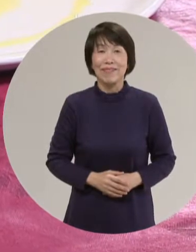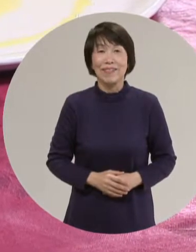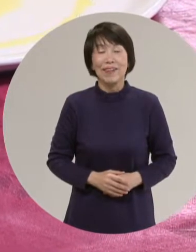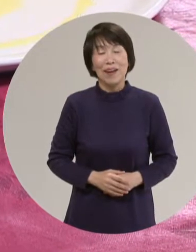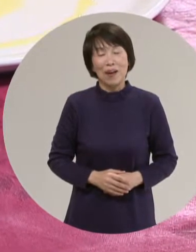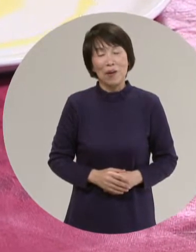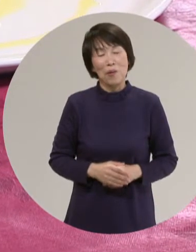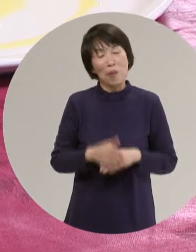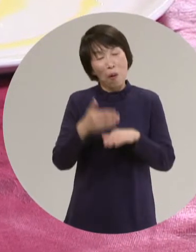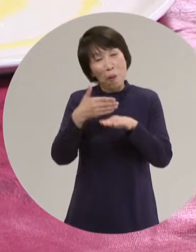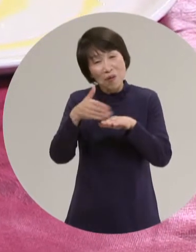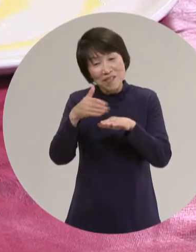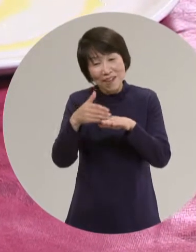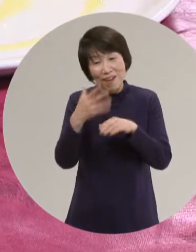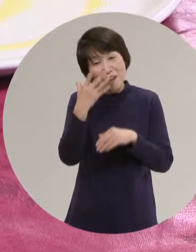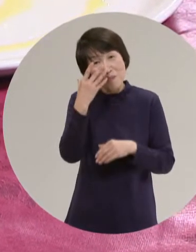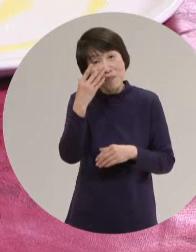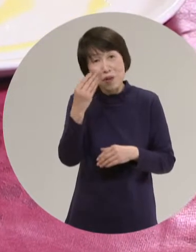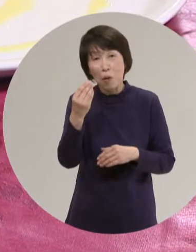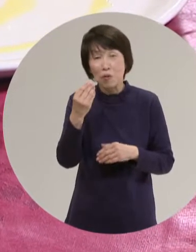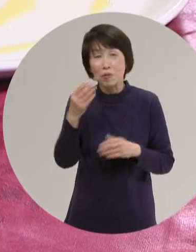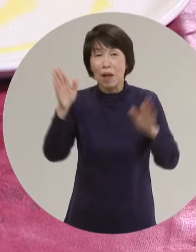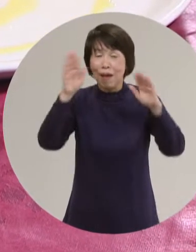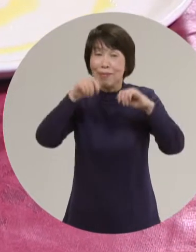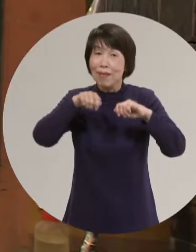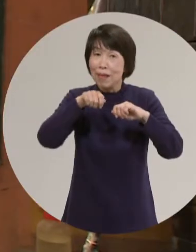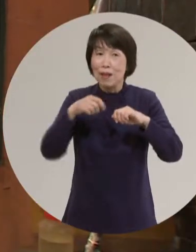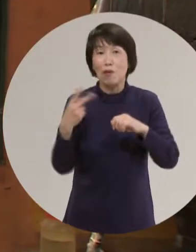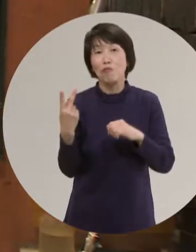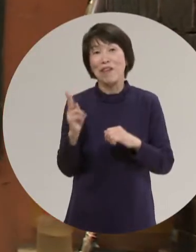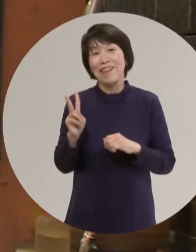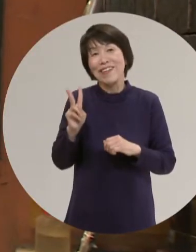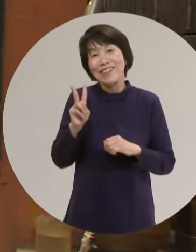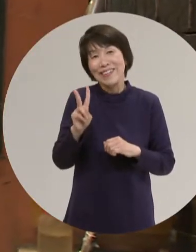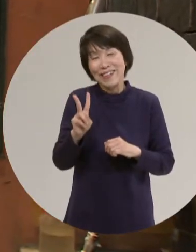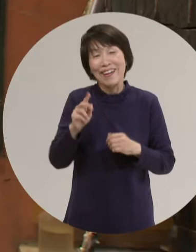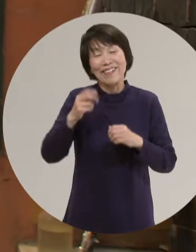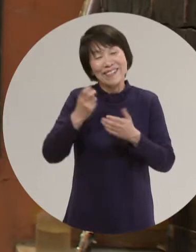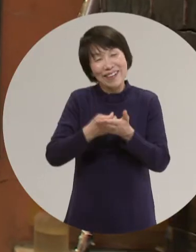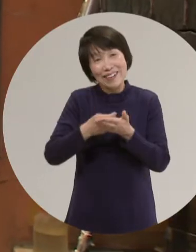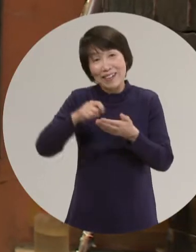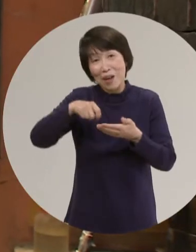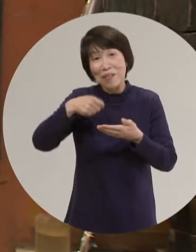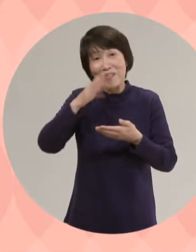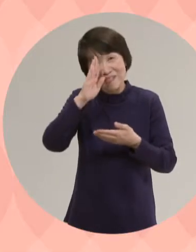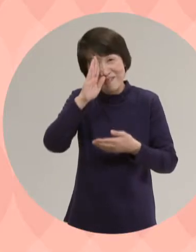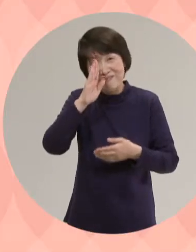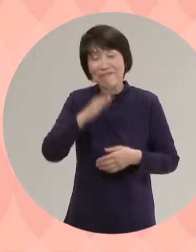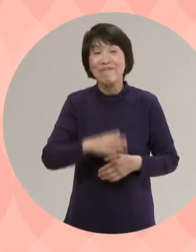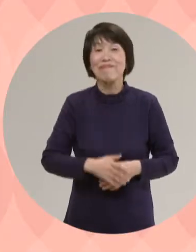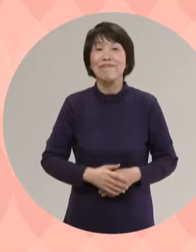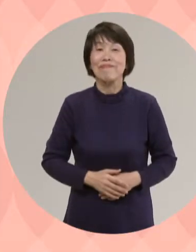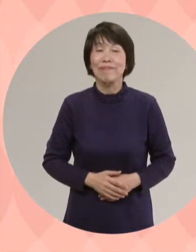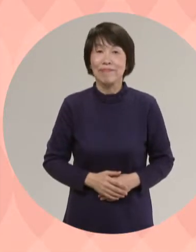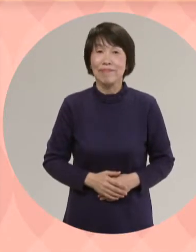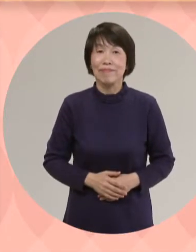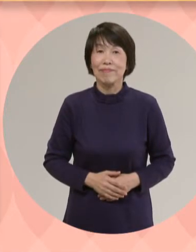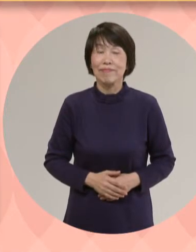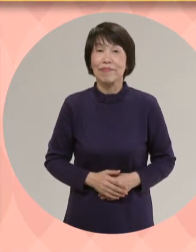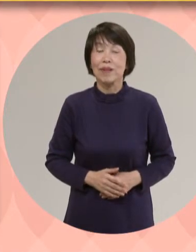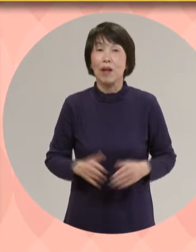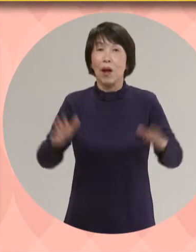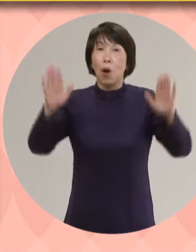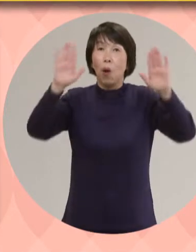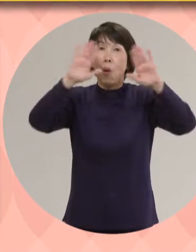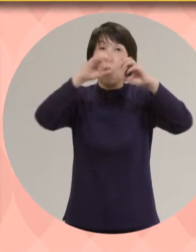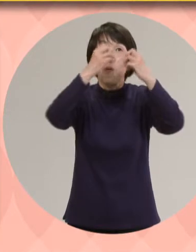ナーで2人で食べてくれたら最高にリッチになりますから、ぜひお越しください。 星空きらめく